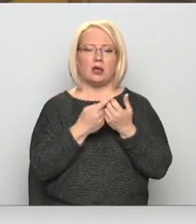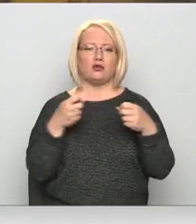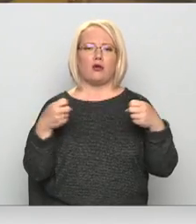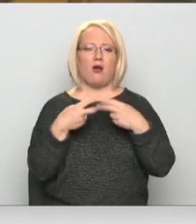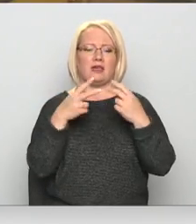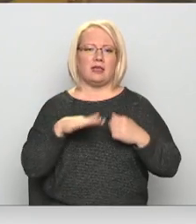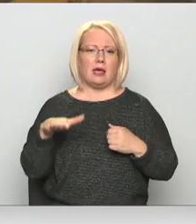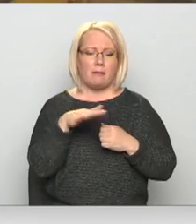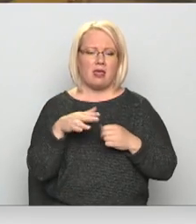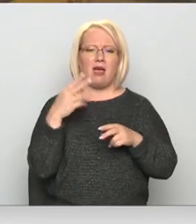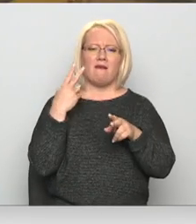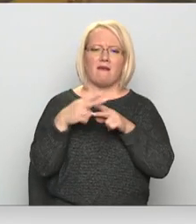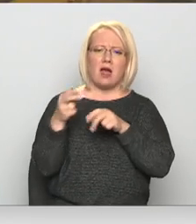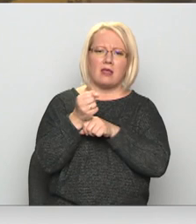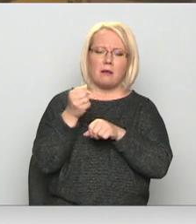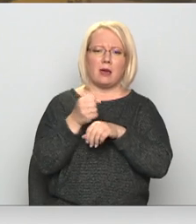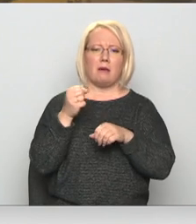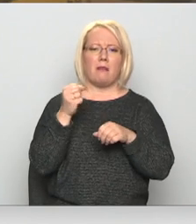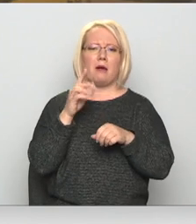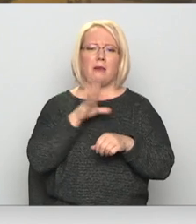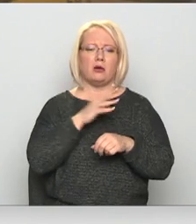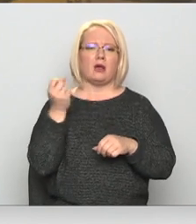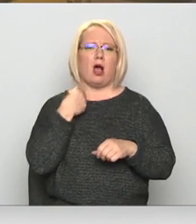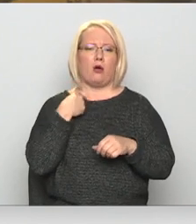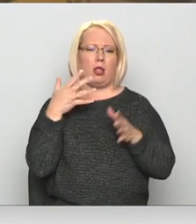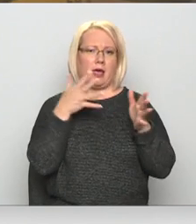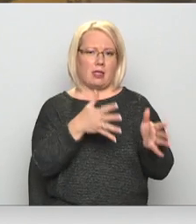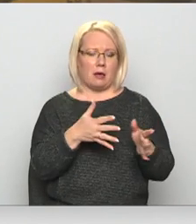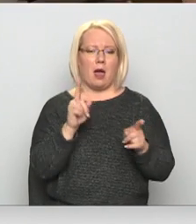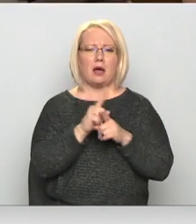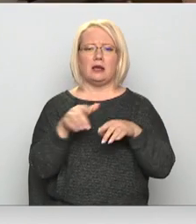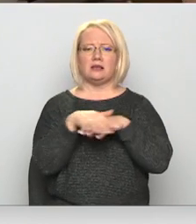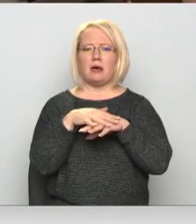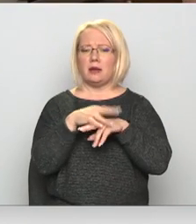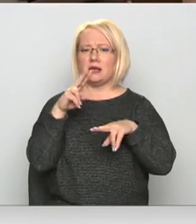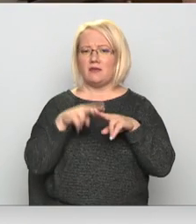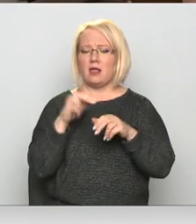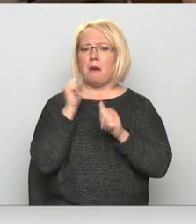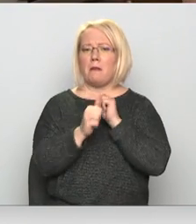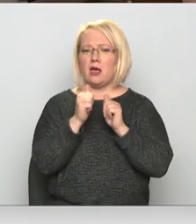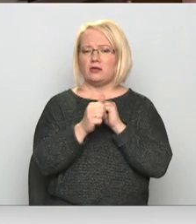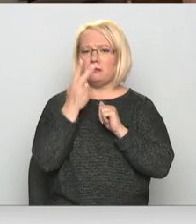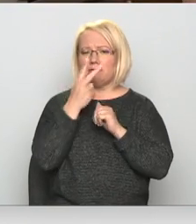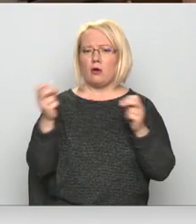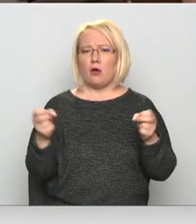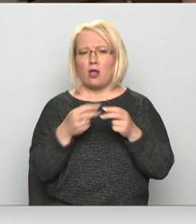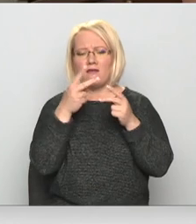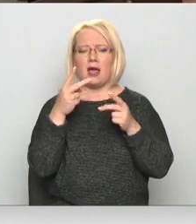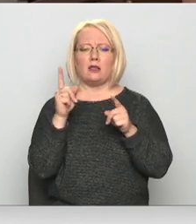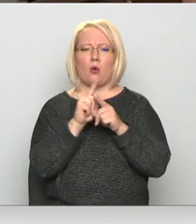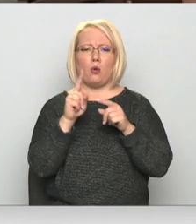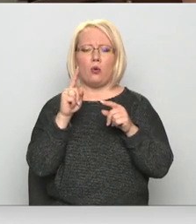Nereti vardarbību provocējas alkohols. Tā ietekmē arī sabiedriskās vietās biežāk vērojami konflikti un